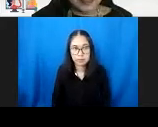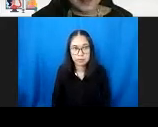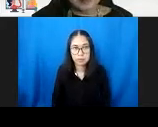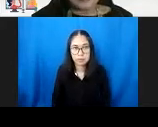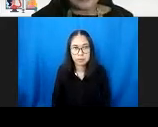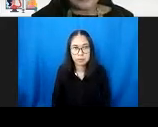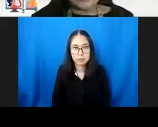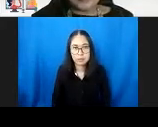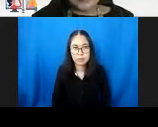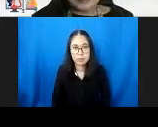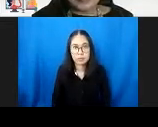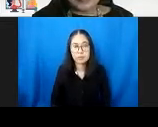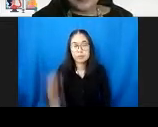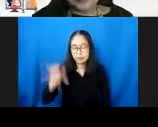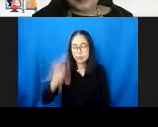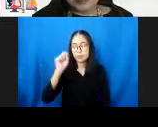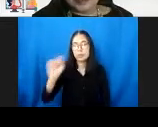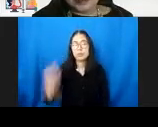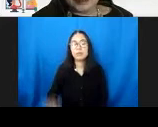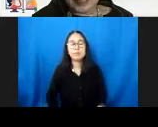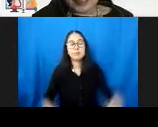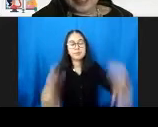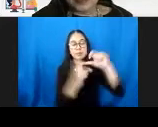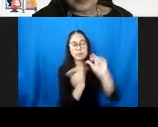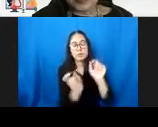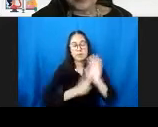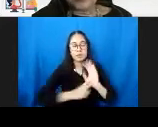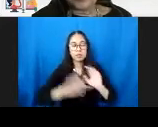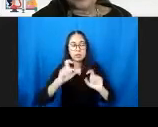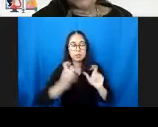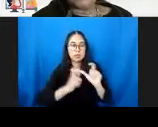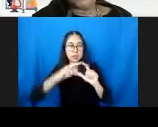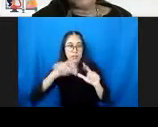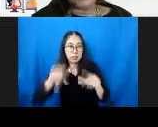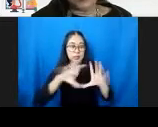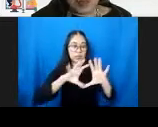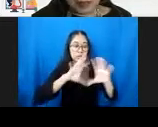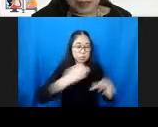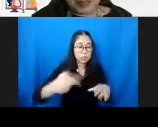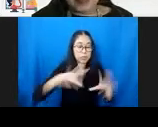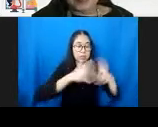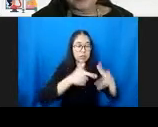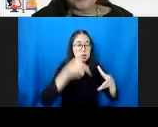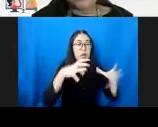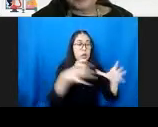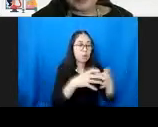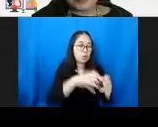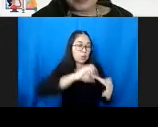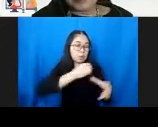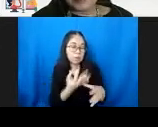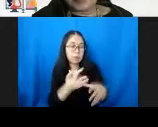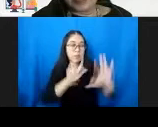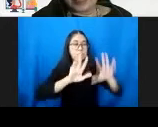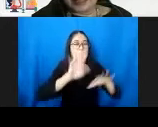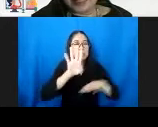ya ini. Jadi Sun CSA di Indonesia itu sekarang keanggotaannya sudah 94 yang berasal